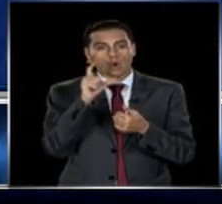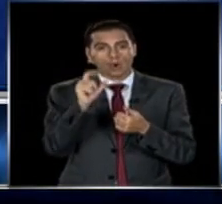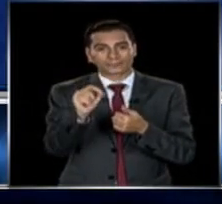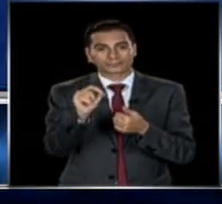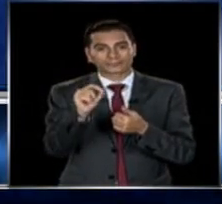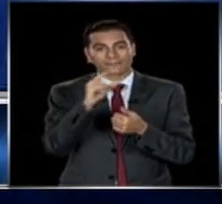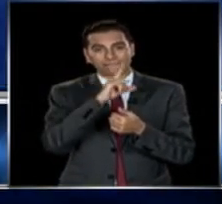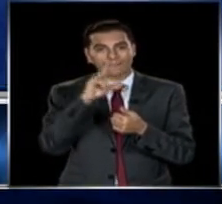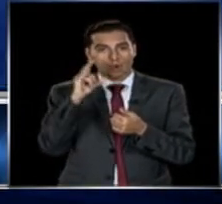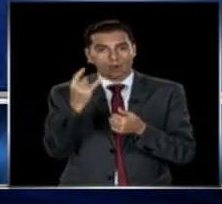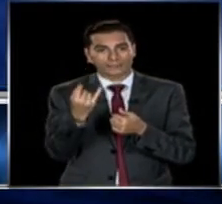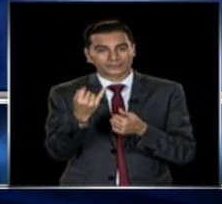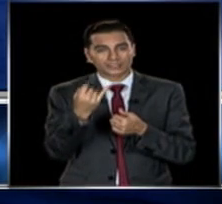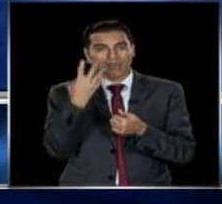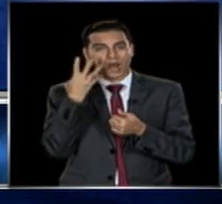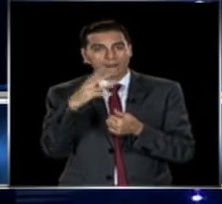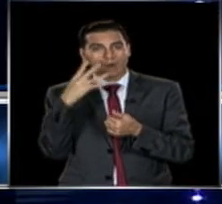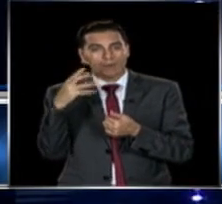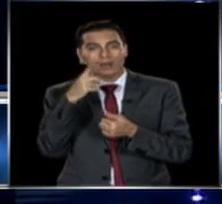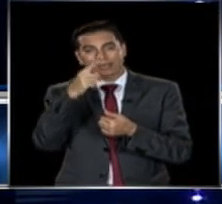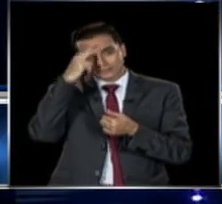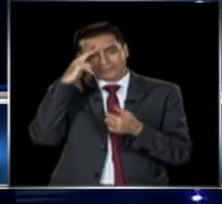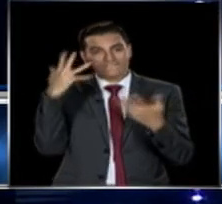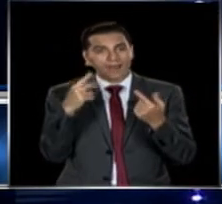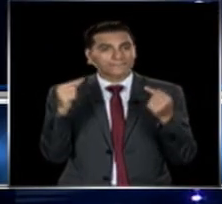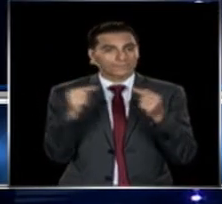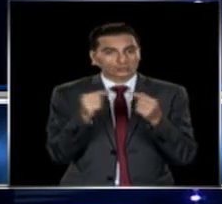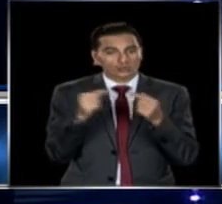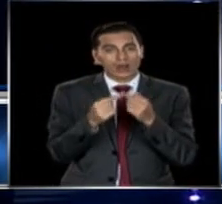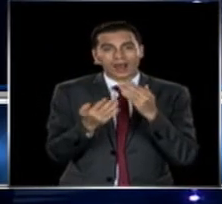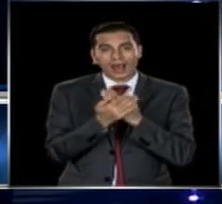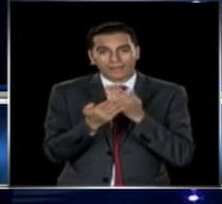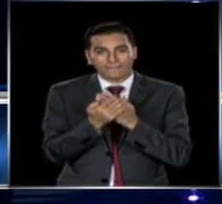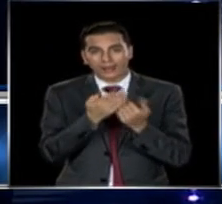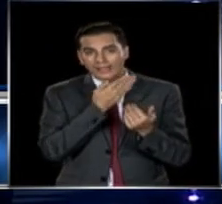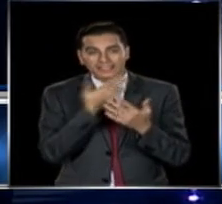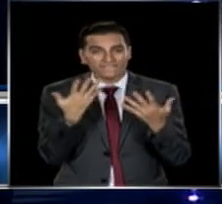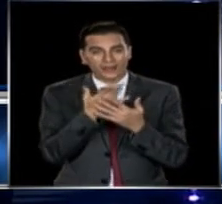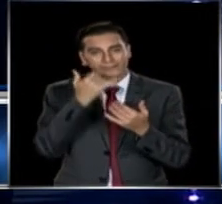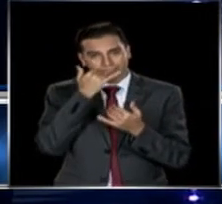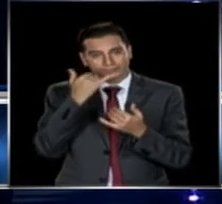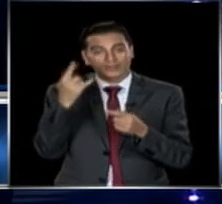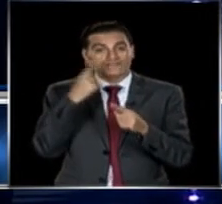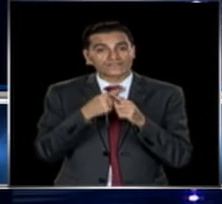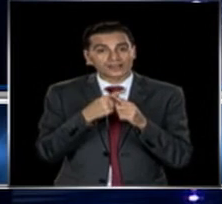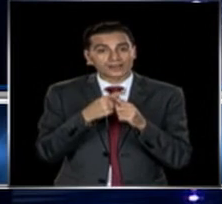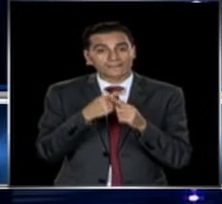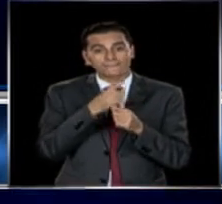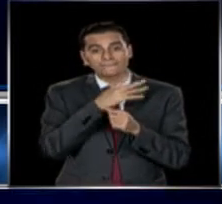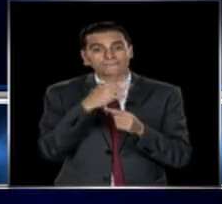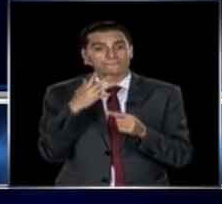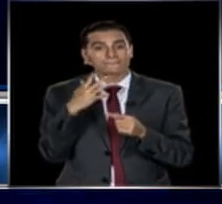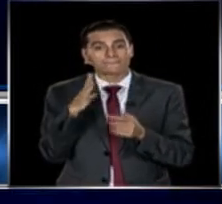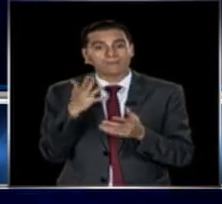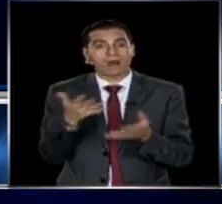150-44 للطلبات أو للاستفسارات حوالين البطاقة. عندنا 228 مكتب تأهيل. طب أنا بقول لحضرتك من